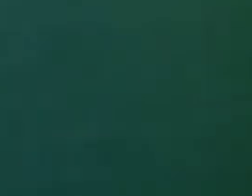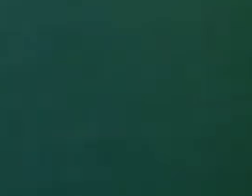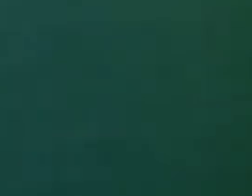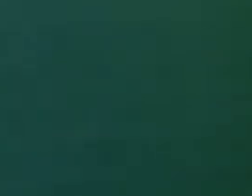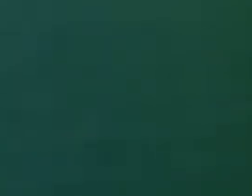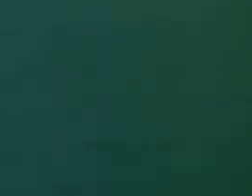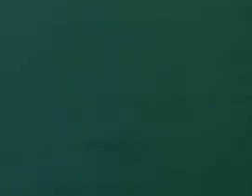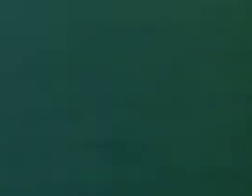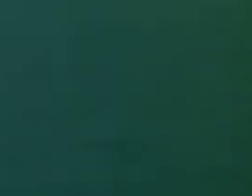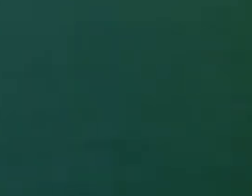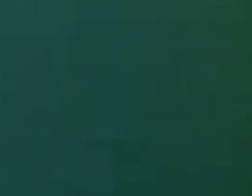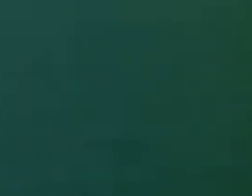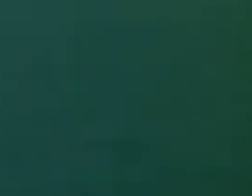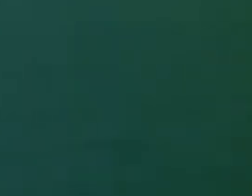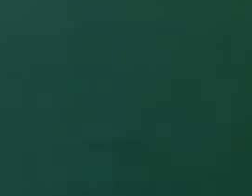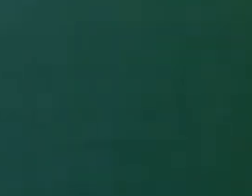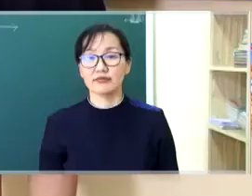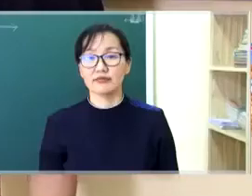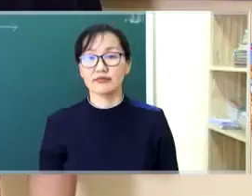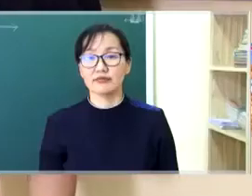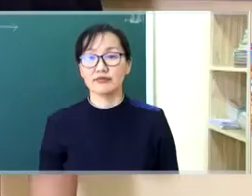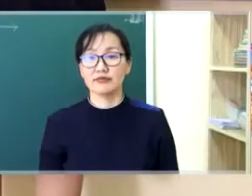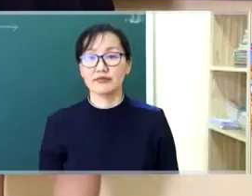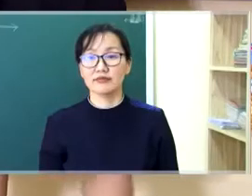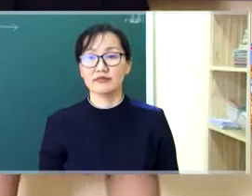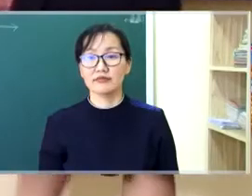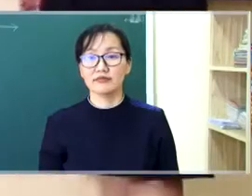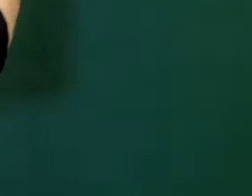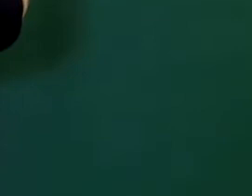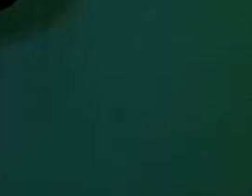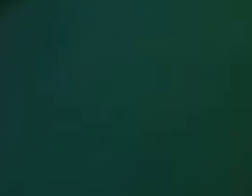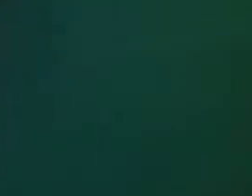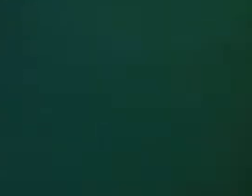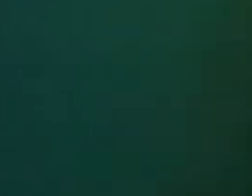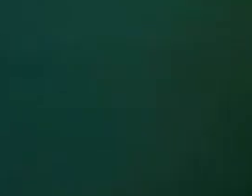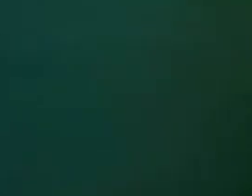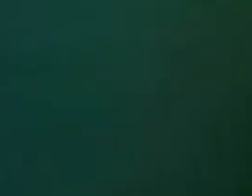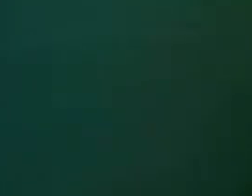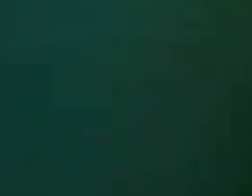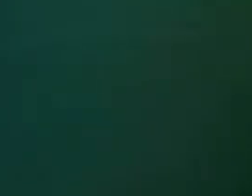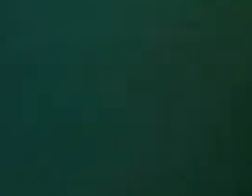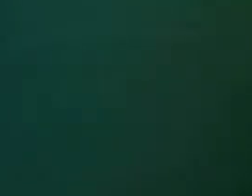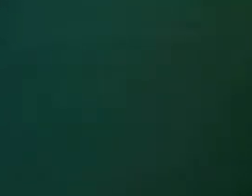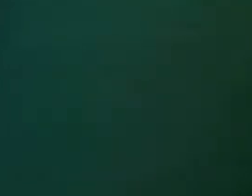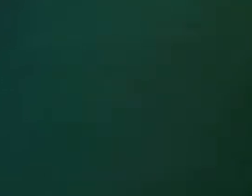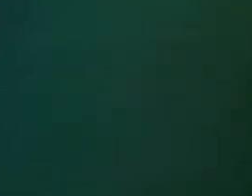За тоон шулуунаа яг түрүүнийхтэйгээ адилхан бид нар 1 бүхэл 2 бүхлийн хооронд